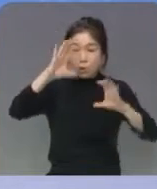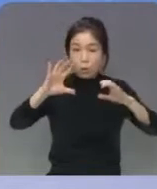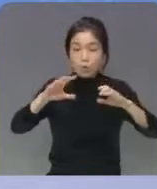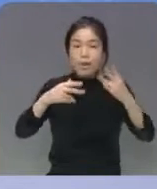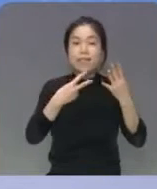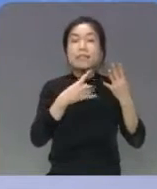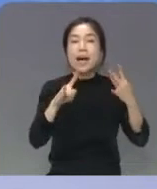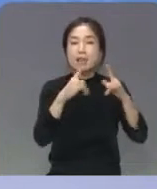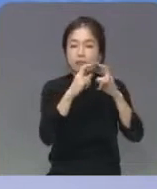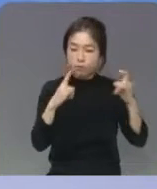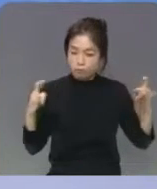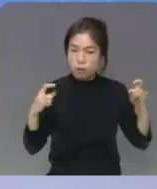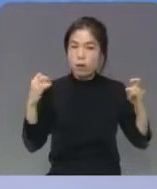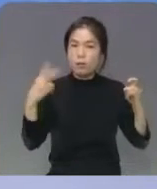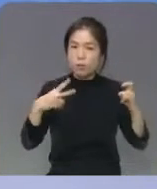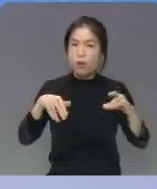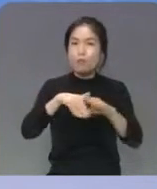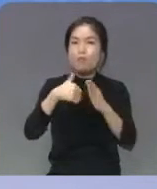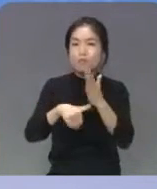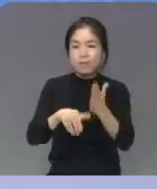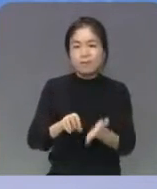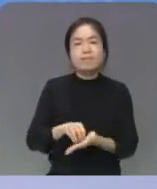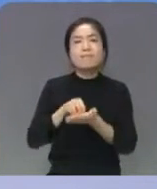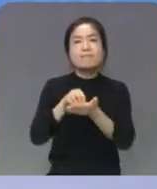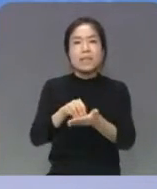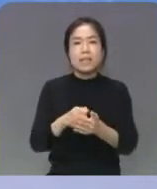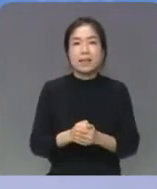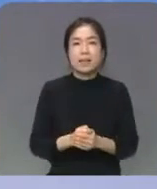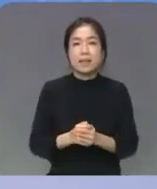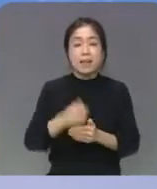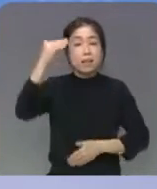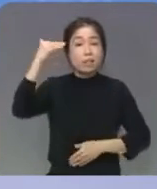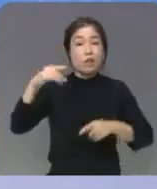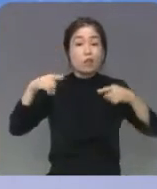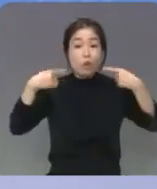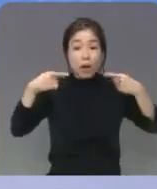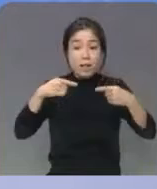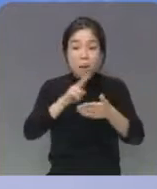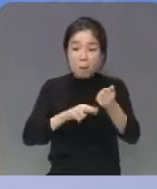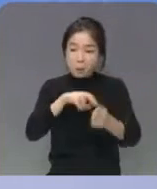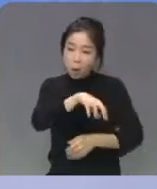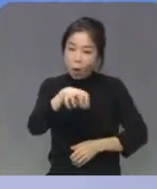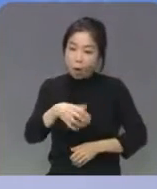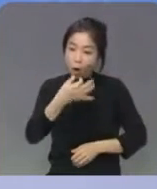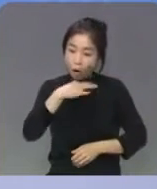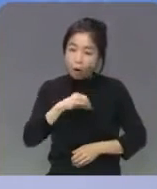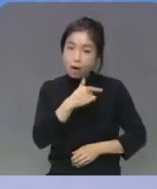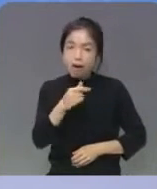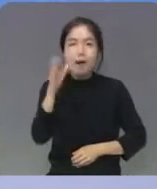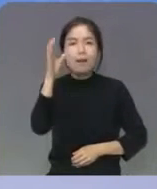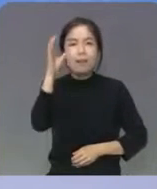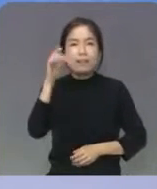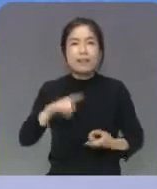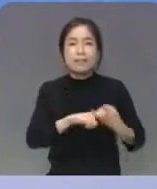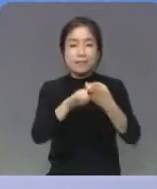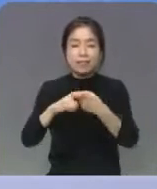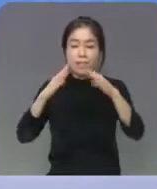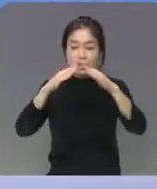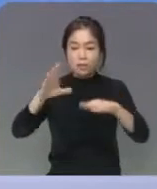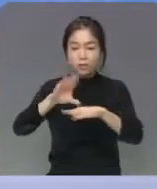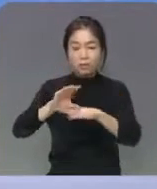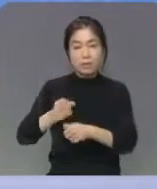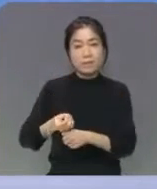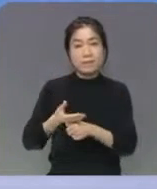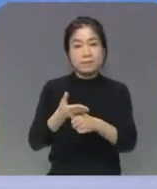조선 왕조의 문화재 입성합니다 전통한지 판로 확보에 큰 도움이 기대됩니다 네트워크 소식 전주방송